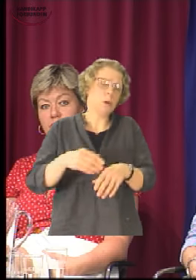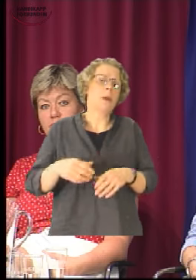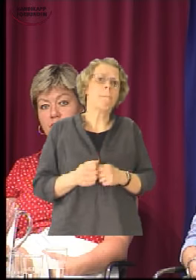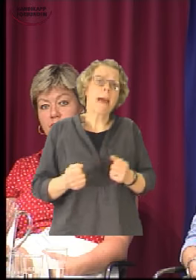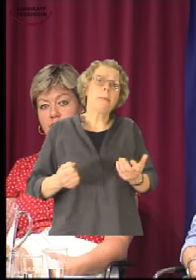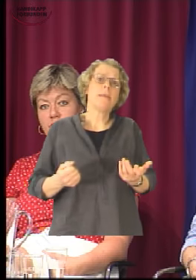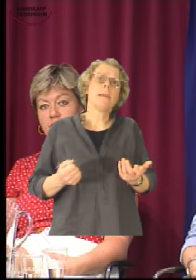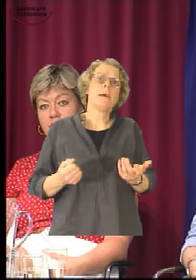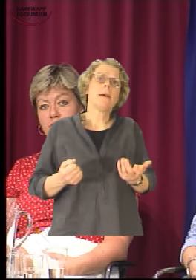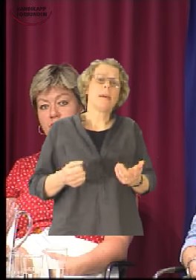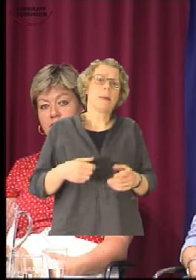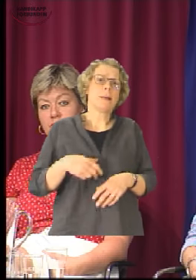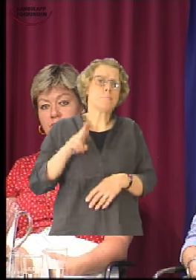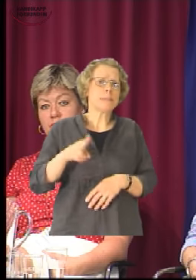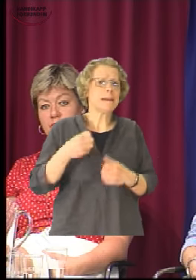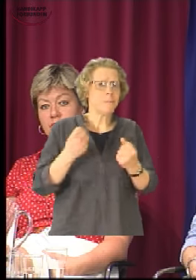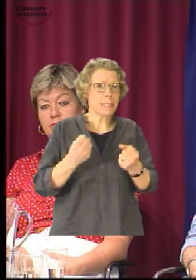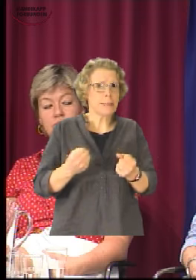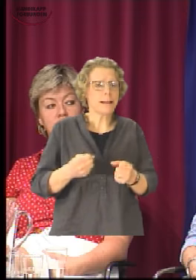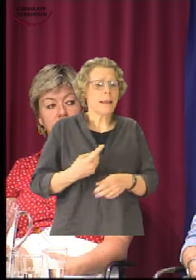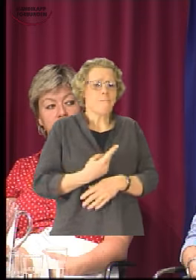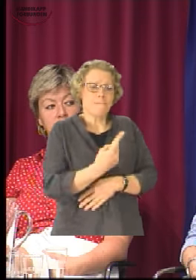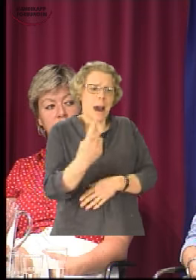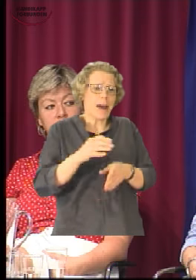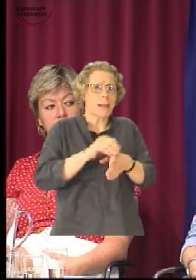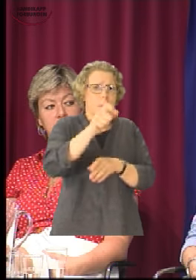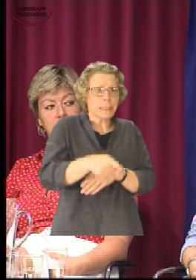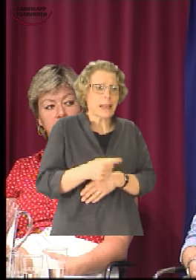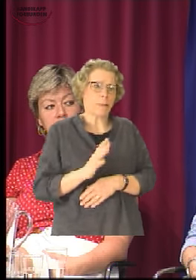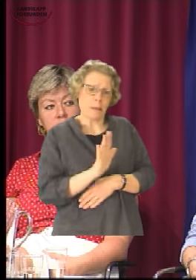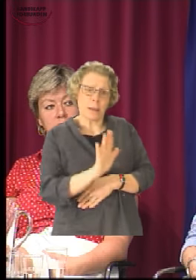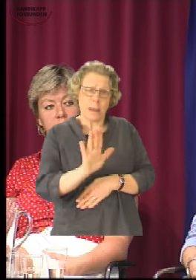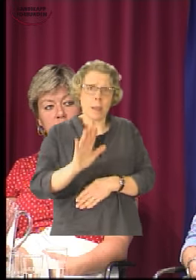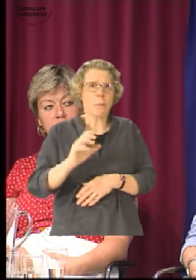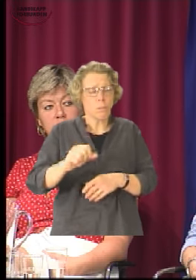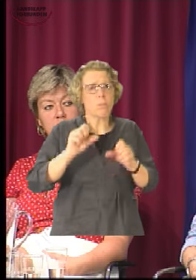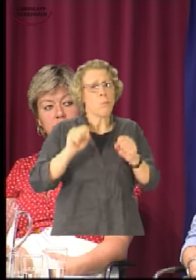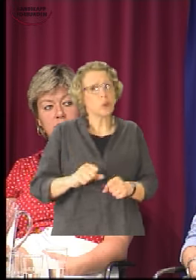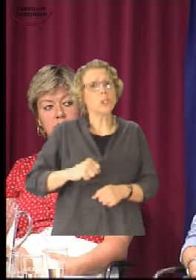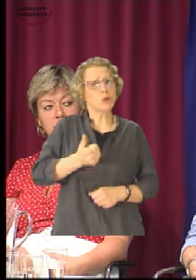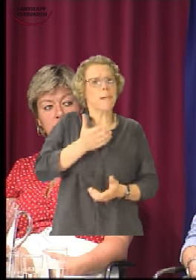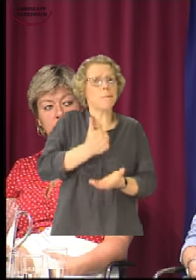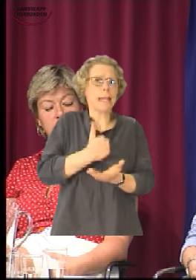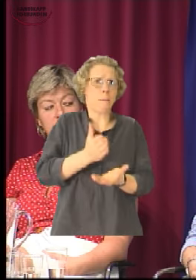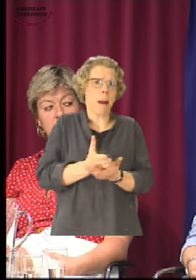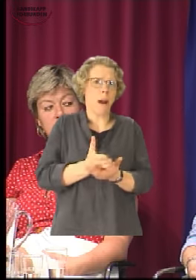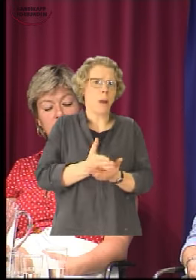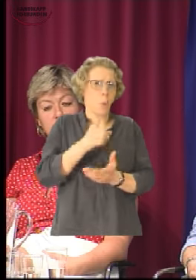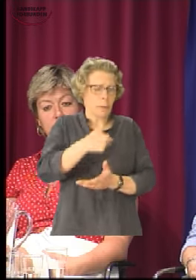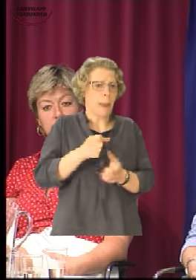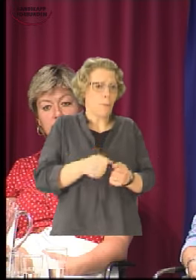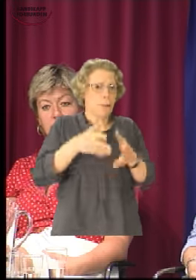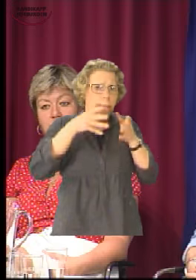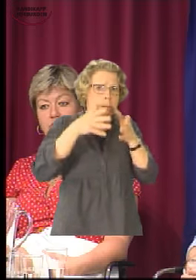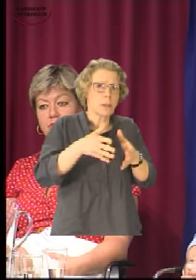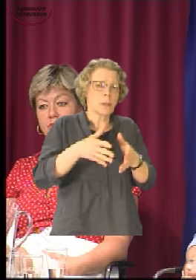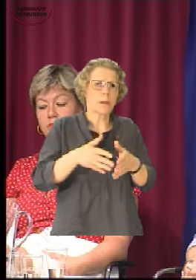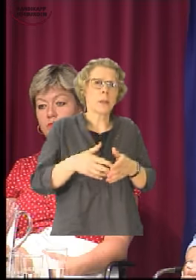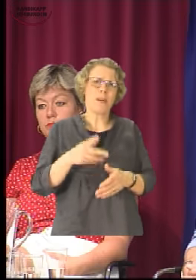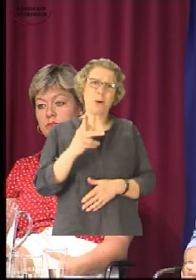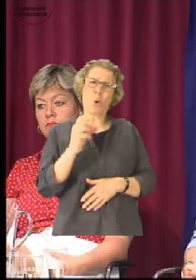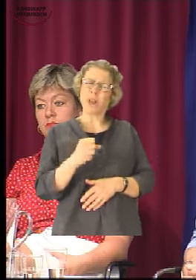enskilde patienten står i centrum och själv får bestämma. Och det är ju en stor förändring. Men jag förstår inte det